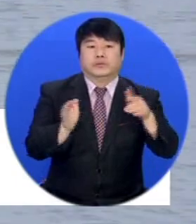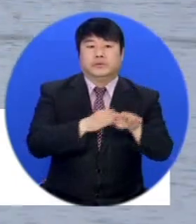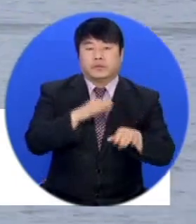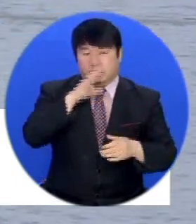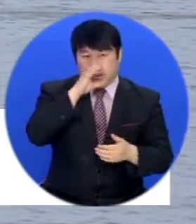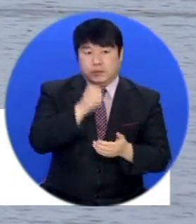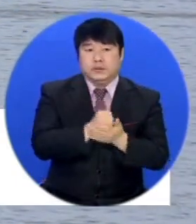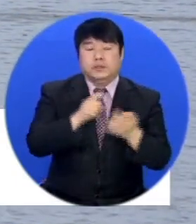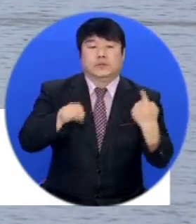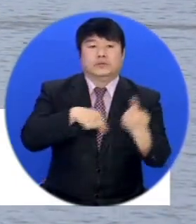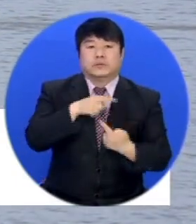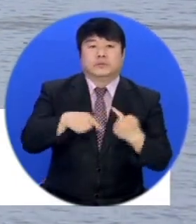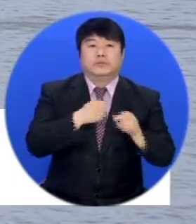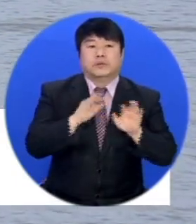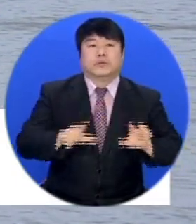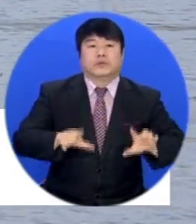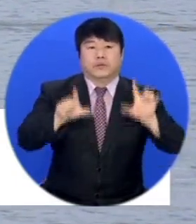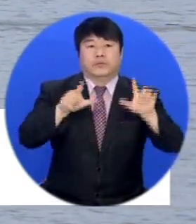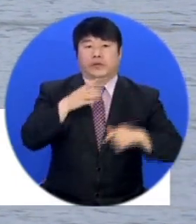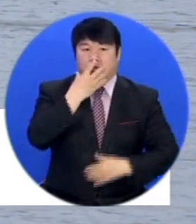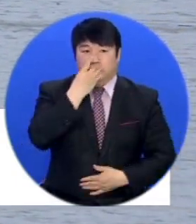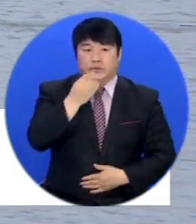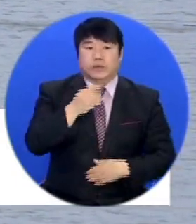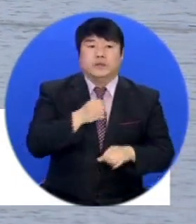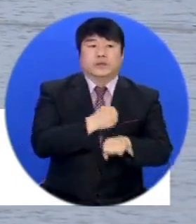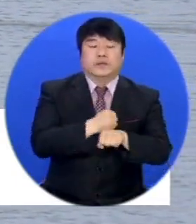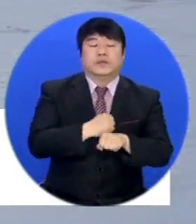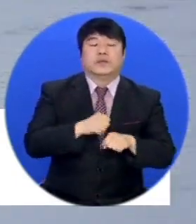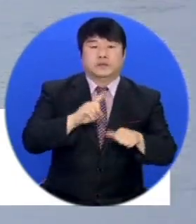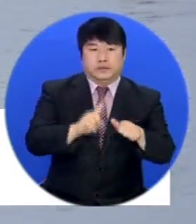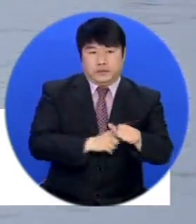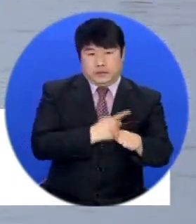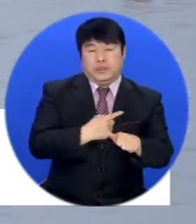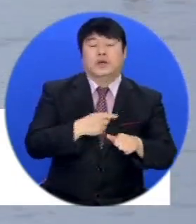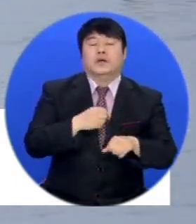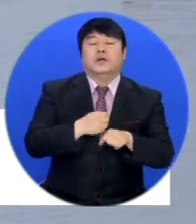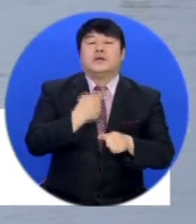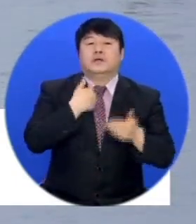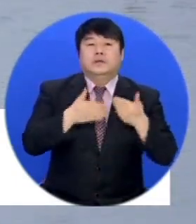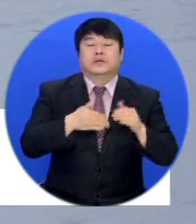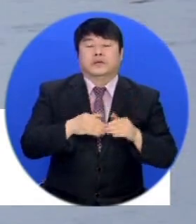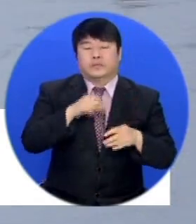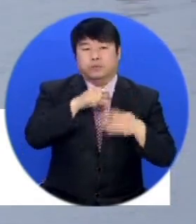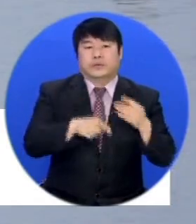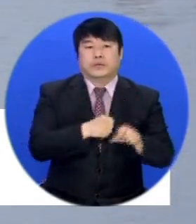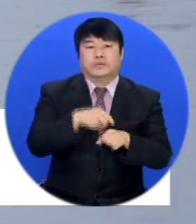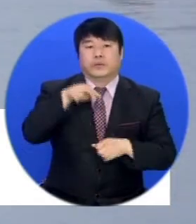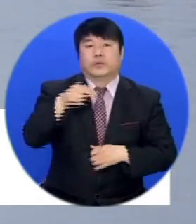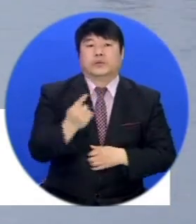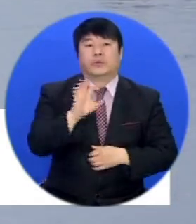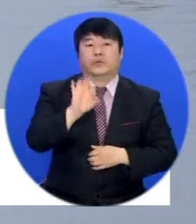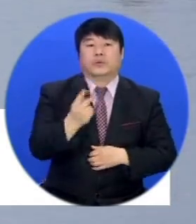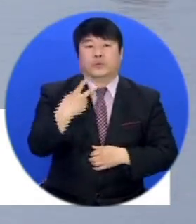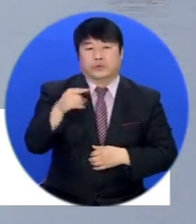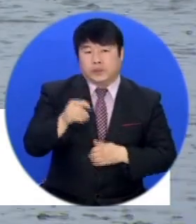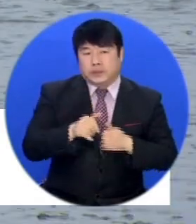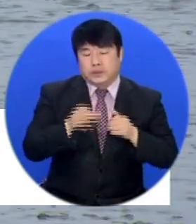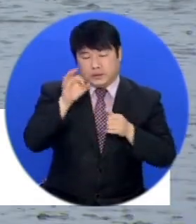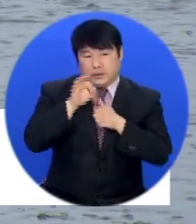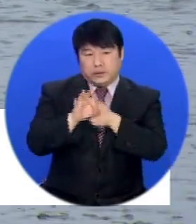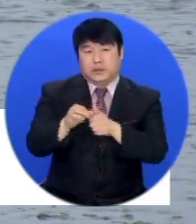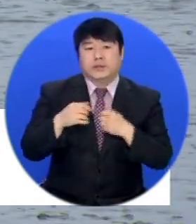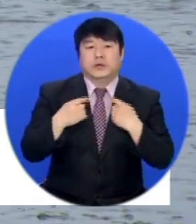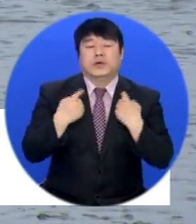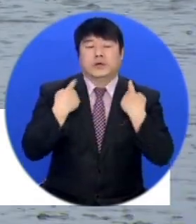운영합니다. 올해 순천시가 진행하는 생태체험 프로그램은 도요새를 찾아 떠나는 여행을 주제로 1일